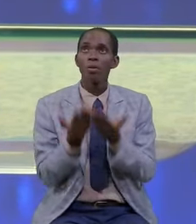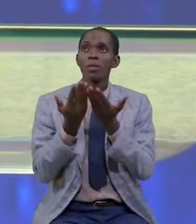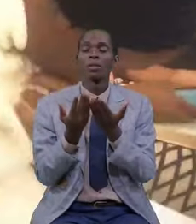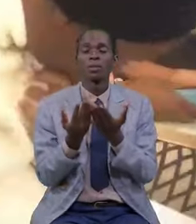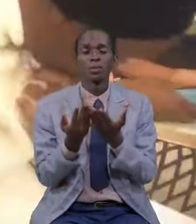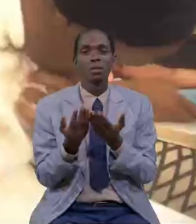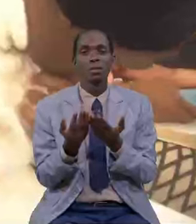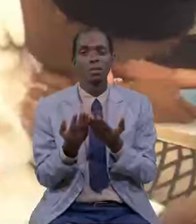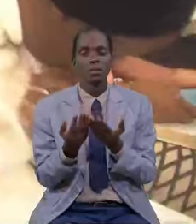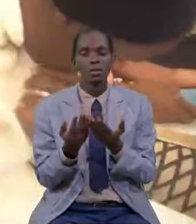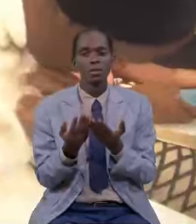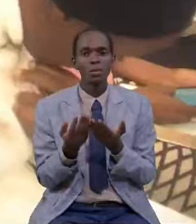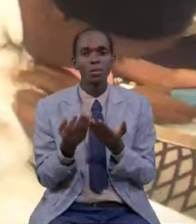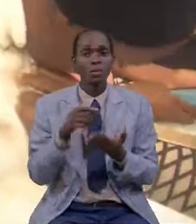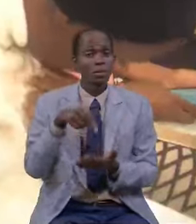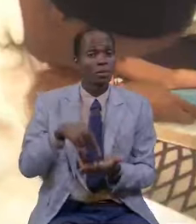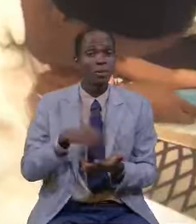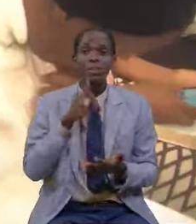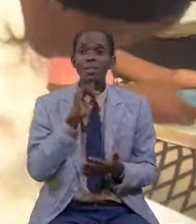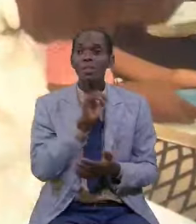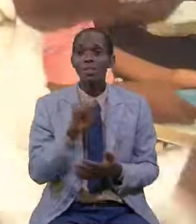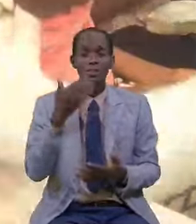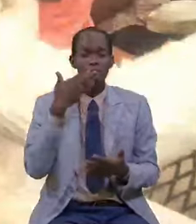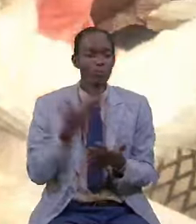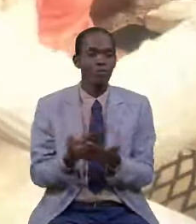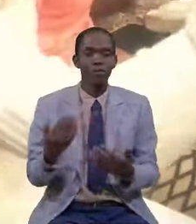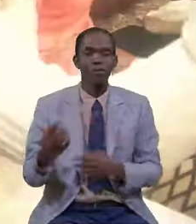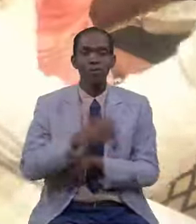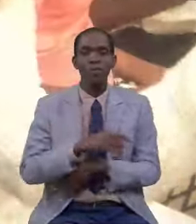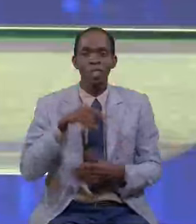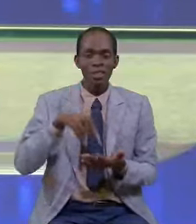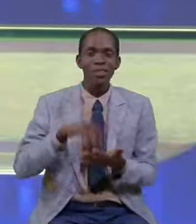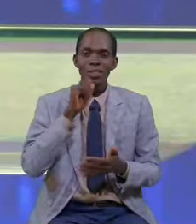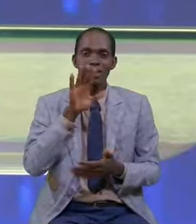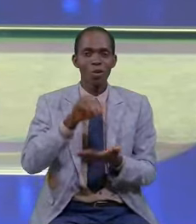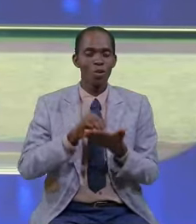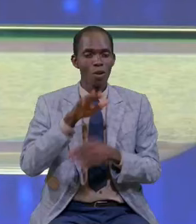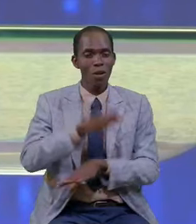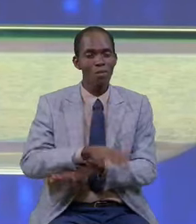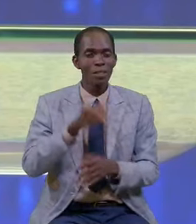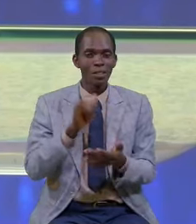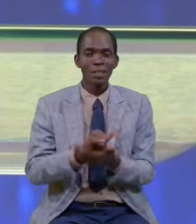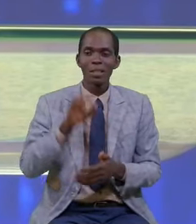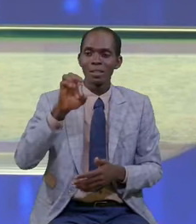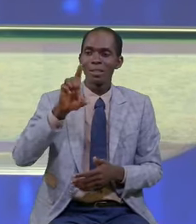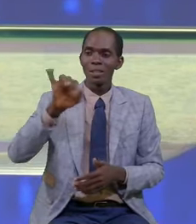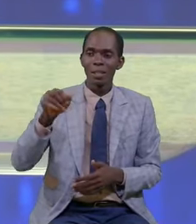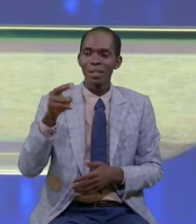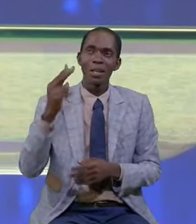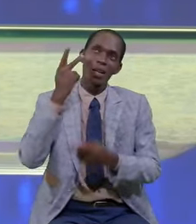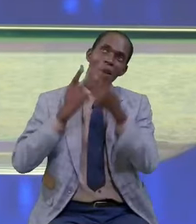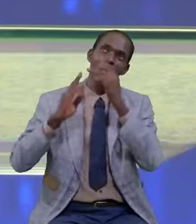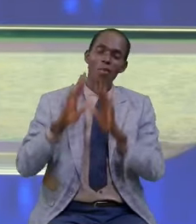ben c'est une bonne soirée, c'est votre soirée. Élie le prophète s'avança et